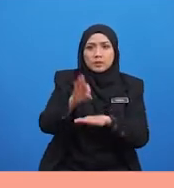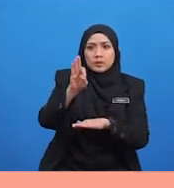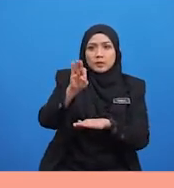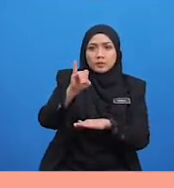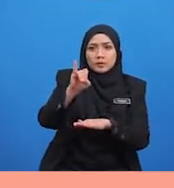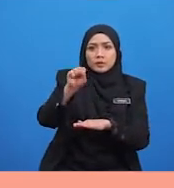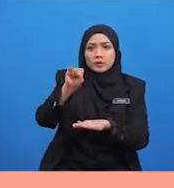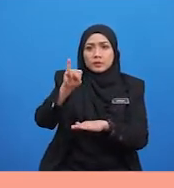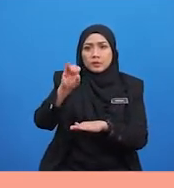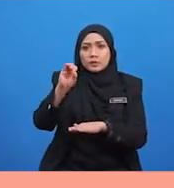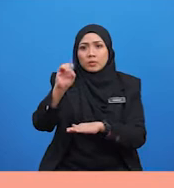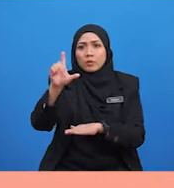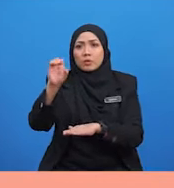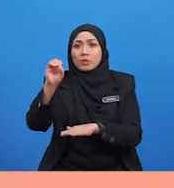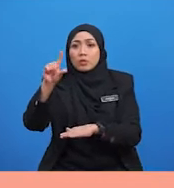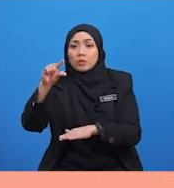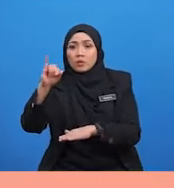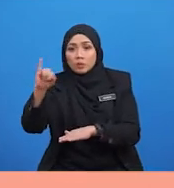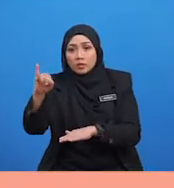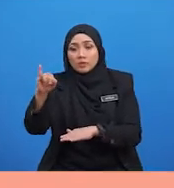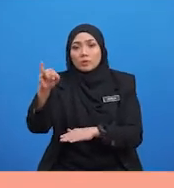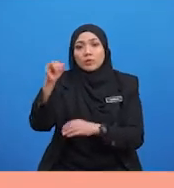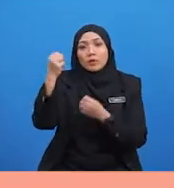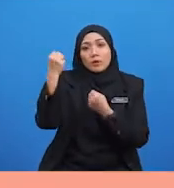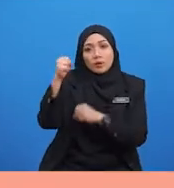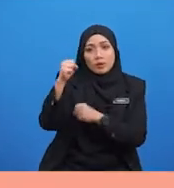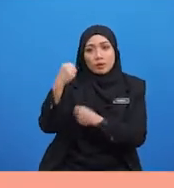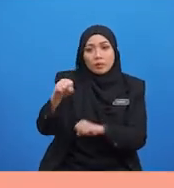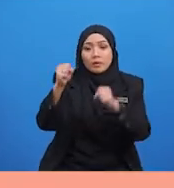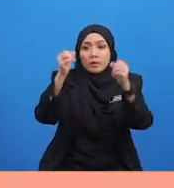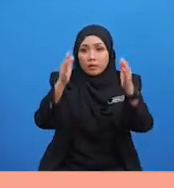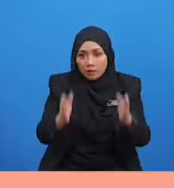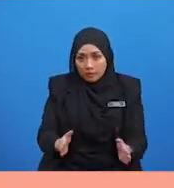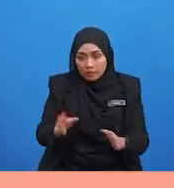ke atas fisiologi atlet. 6 markah.